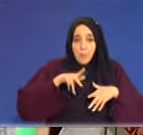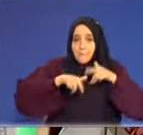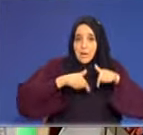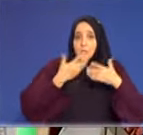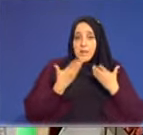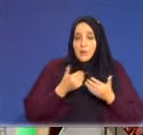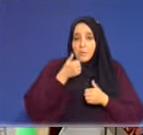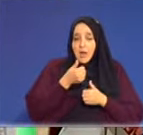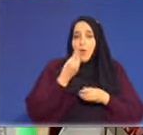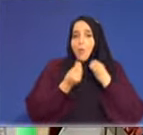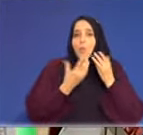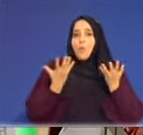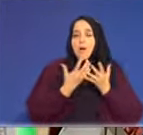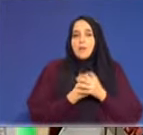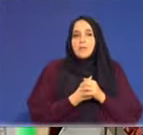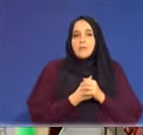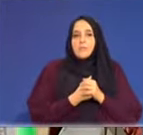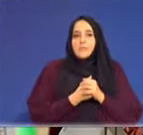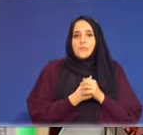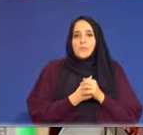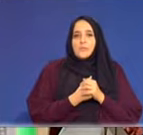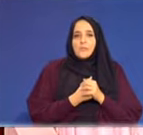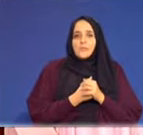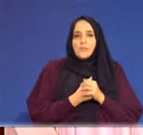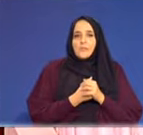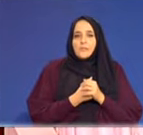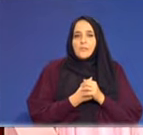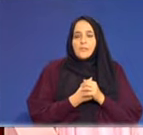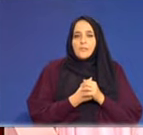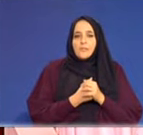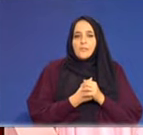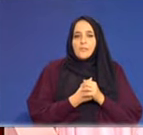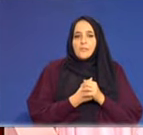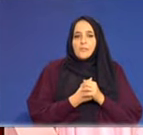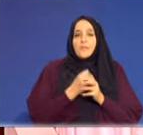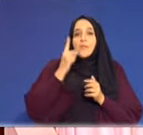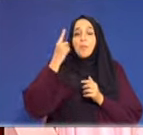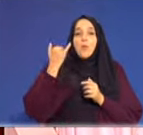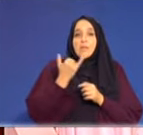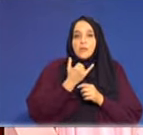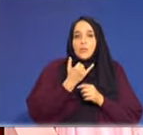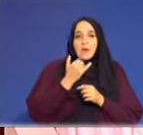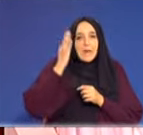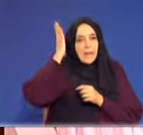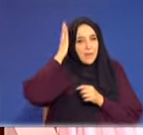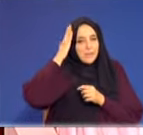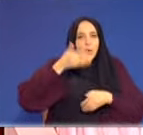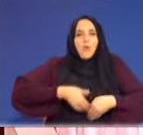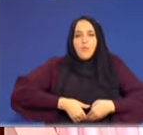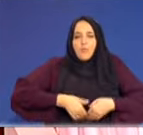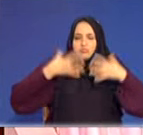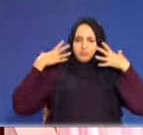ولا من مضرور من رجليه من راسه؟ لا من هو ضرب، هو في النهار الأول ضرب في راسه في كرشه في